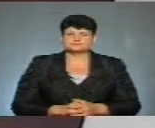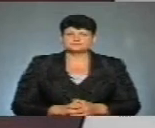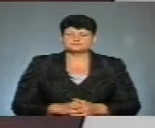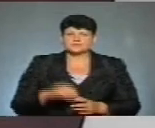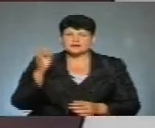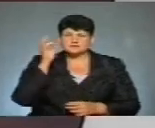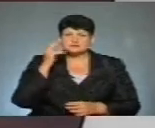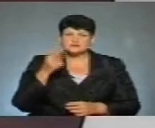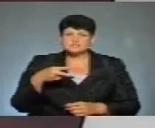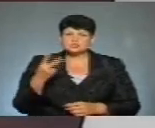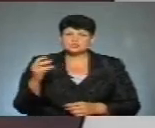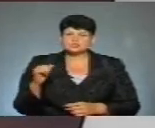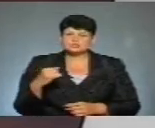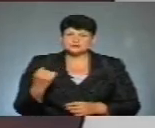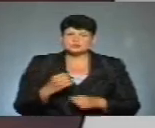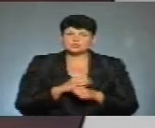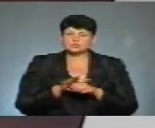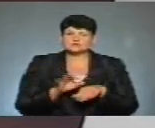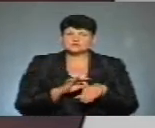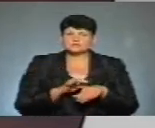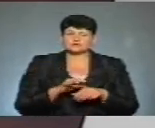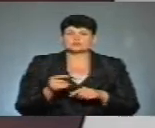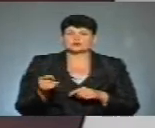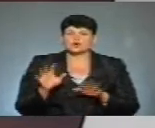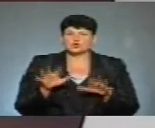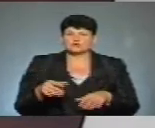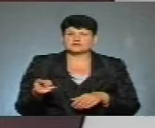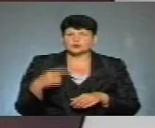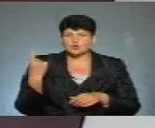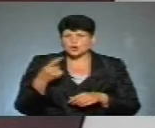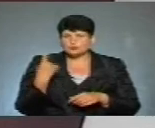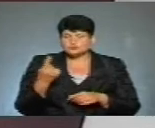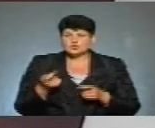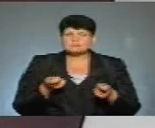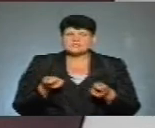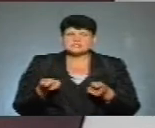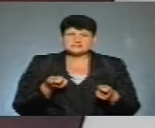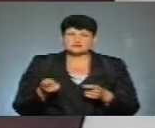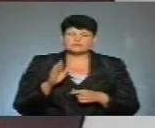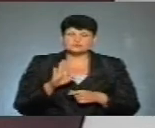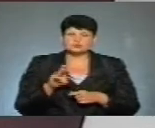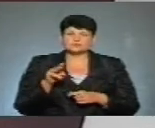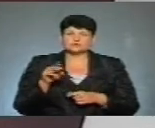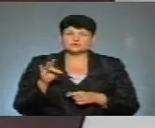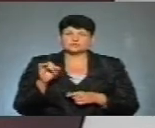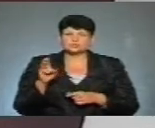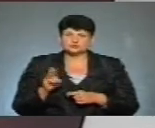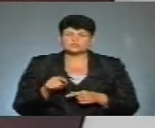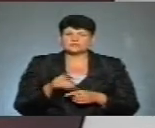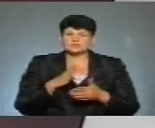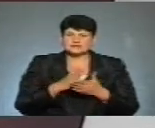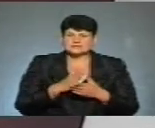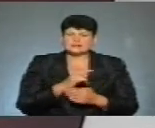Нагадаю, 22 серпня на коронавірус захворів також голова Тернопільської обласної адміністрації Володимир Труш. Він перебуває